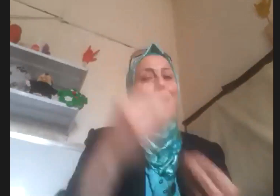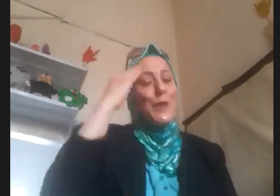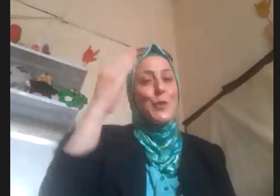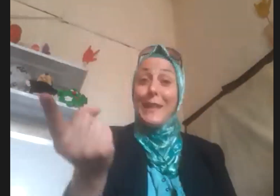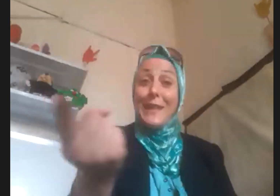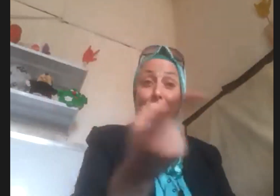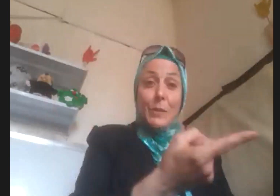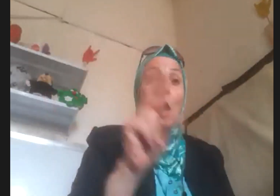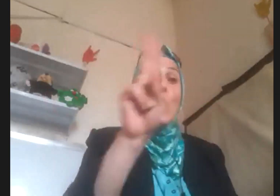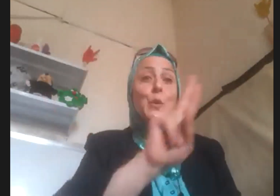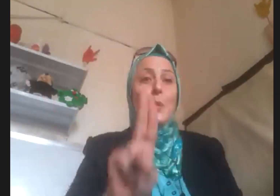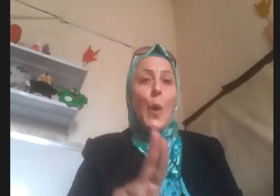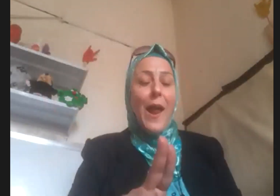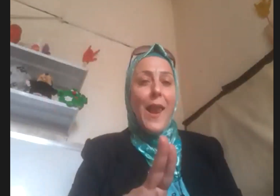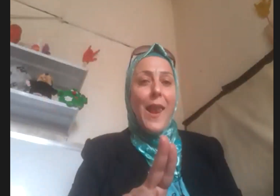السؤال